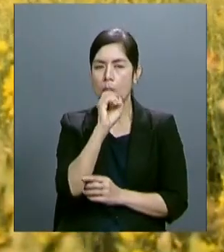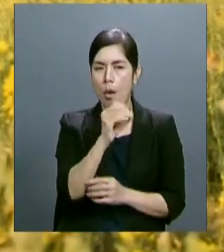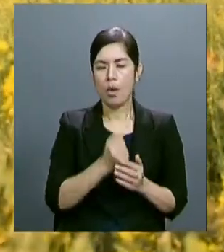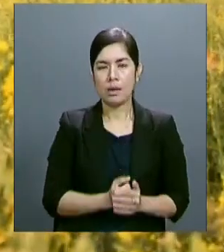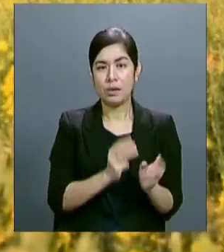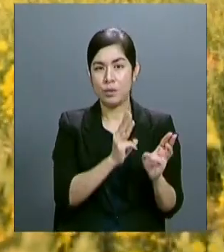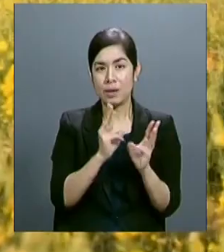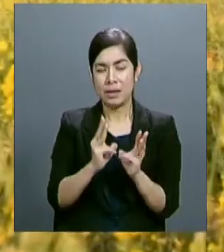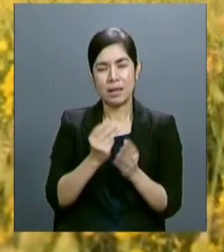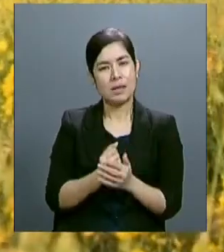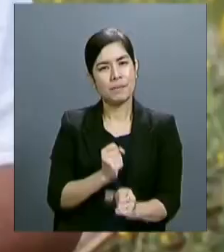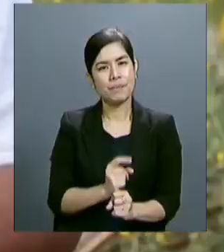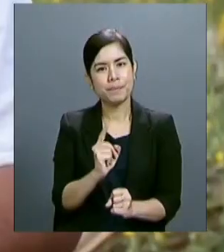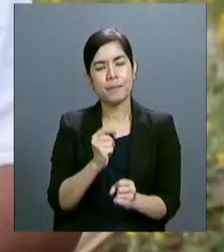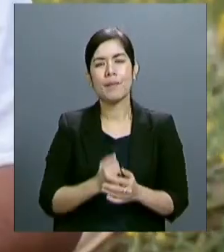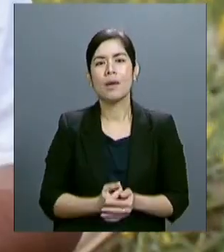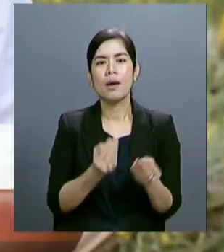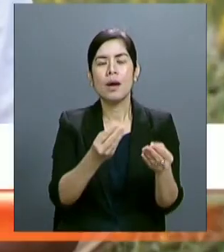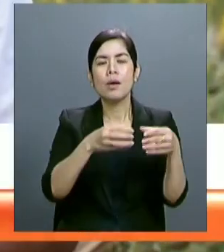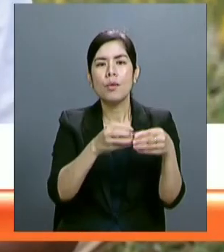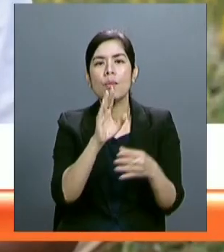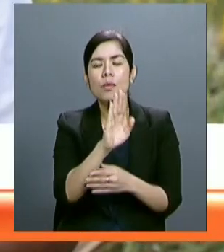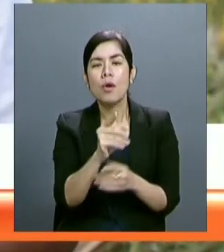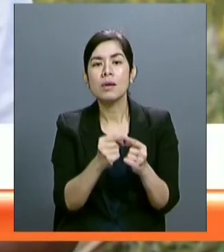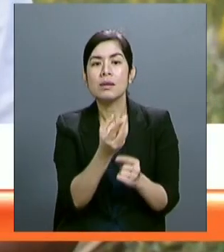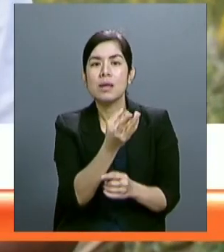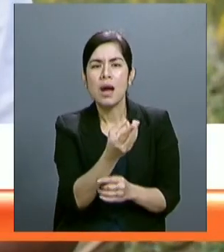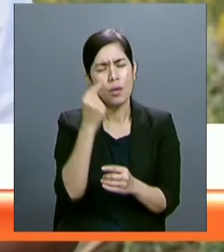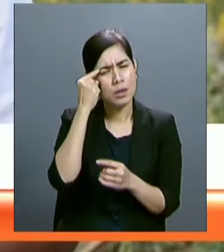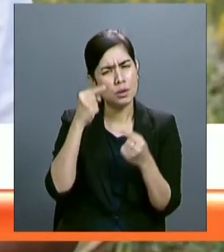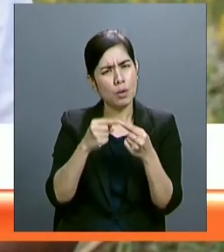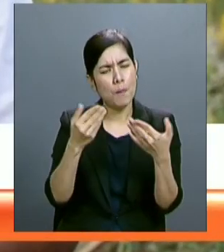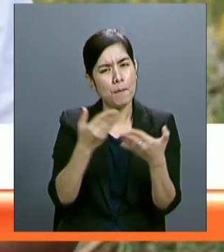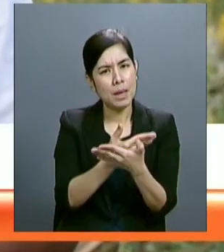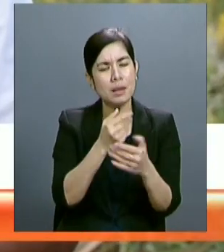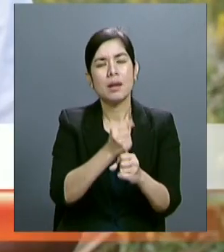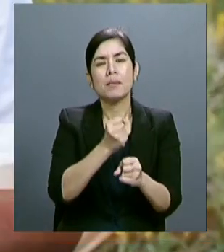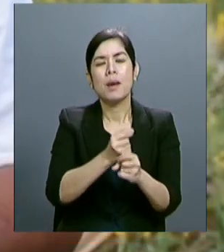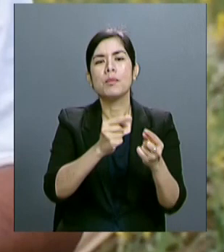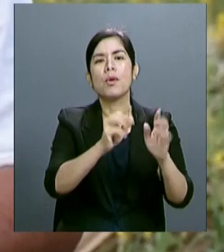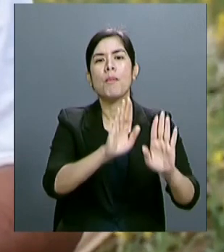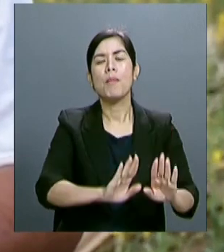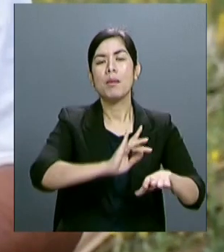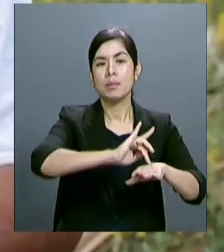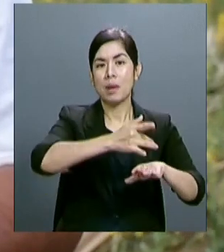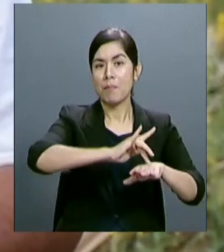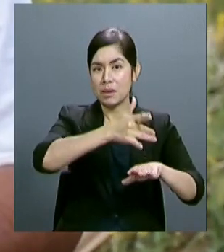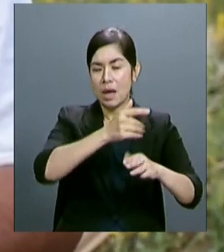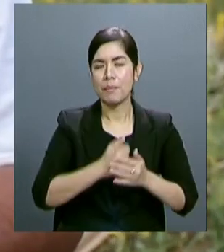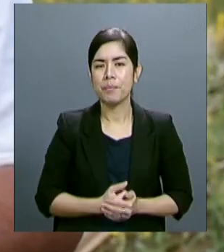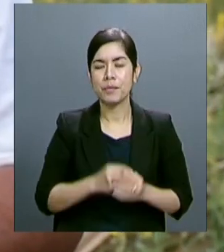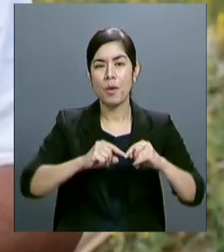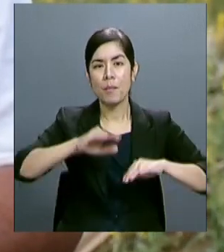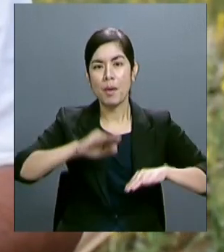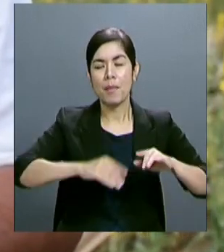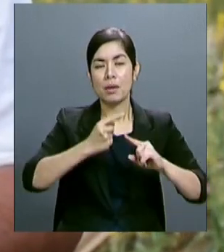า เพื่อให้ชาวนาเนี่ยเปลี่ยนแนวคิดให้ทำนาอินทรีย์เท่านั้นนะครับแต่ว่าเราหวานไปประมาณเดือนมิถุน